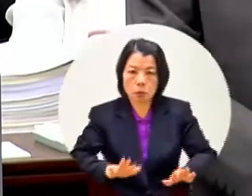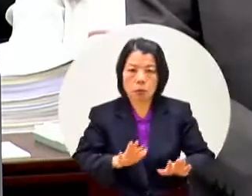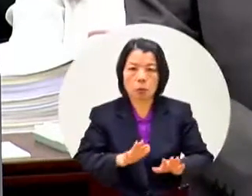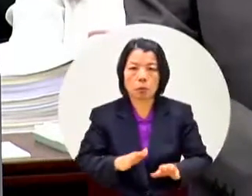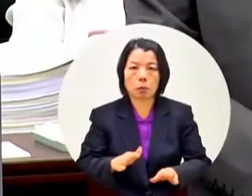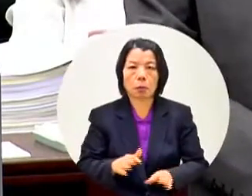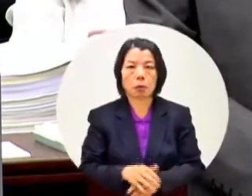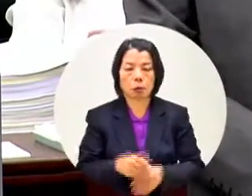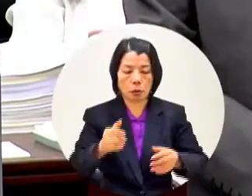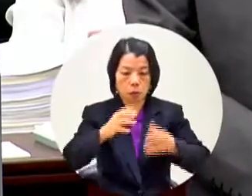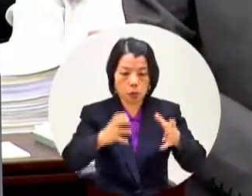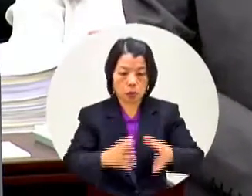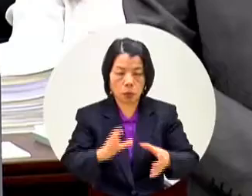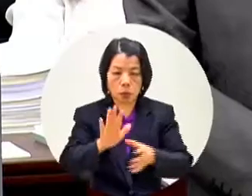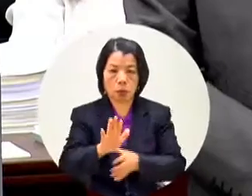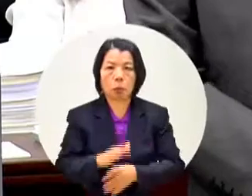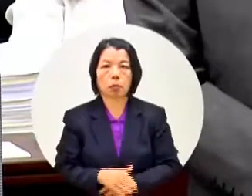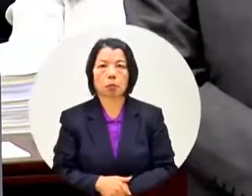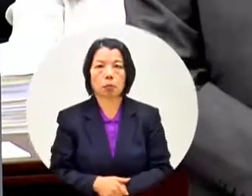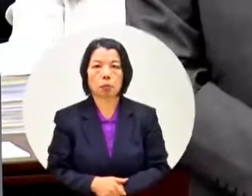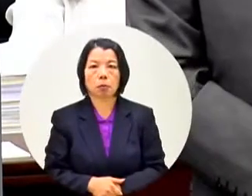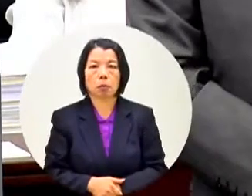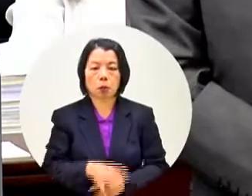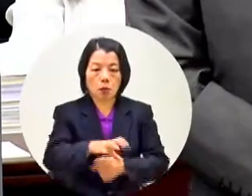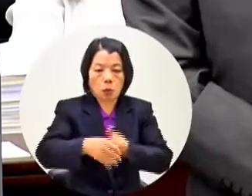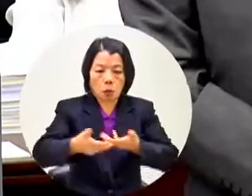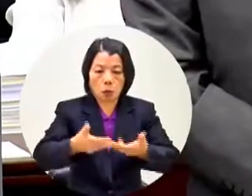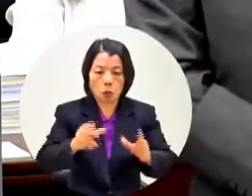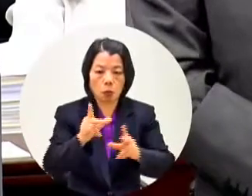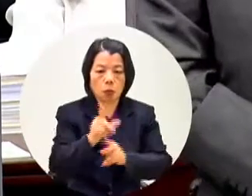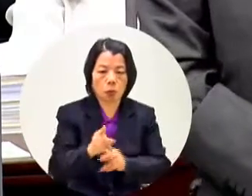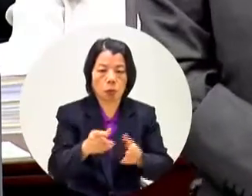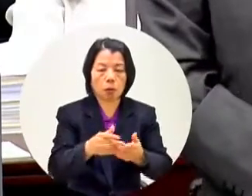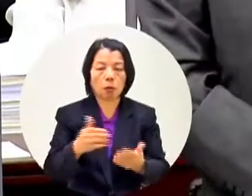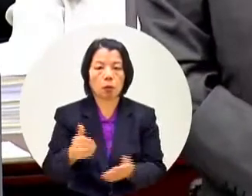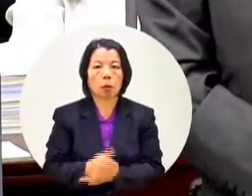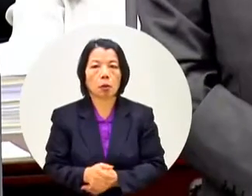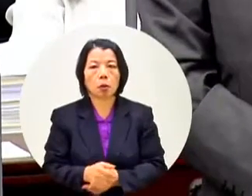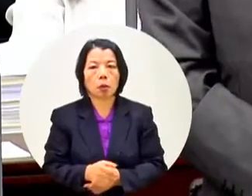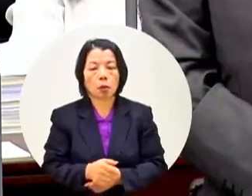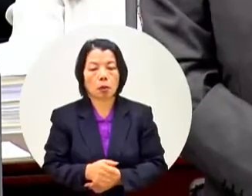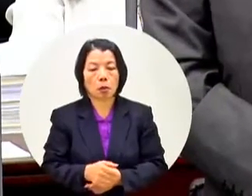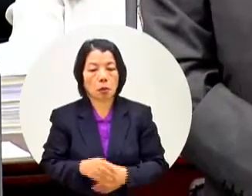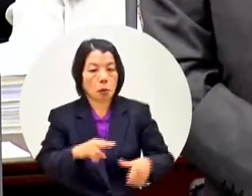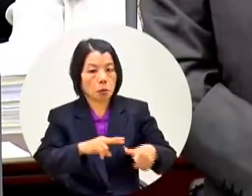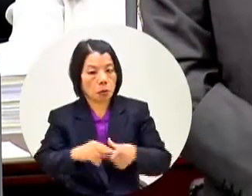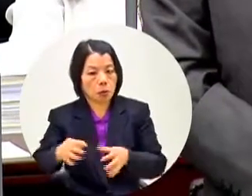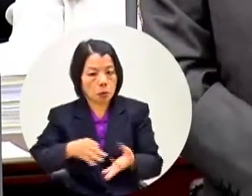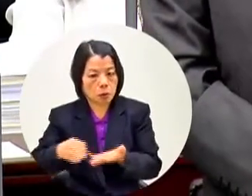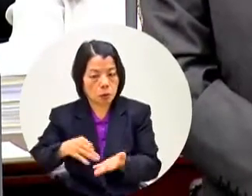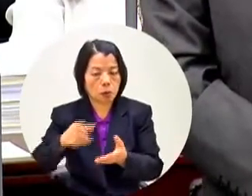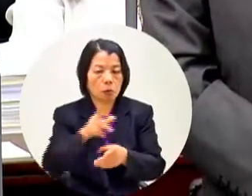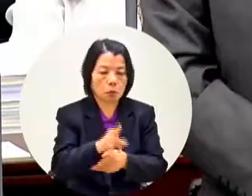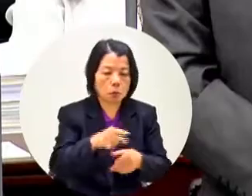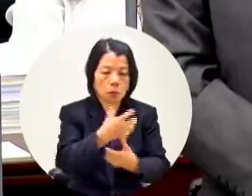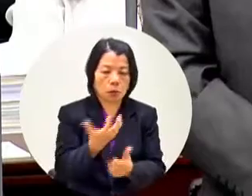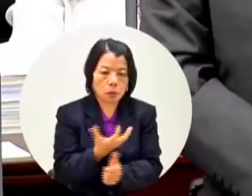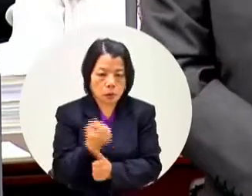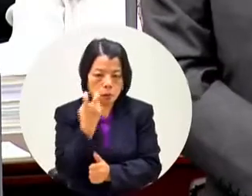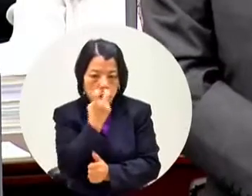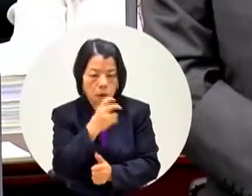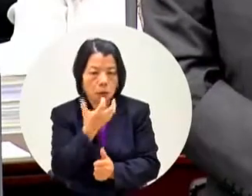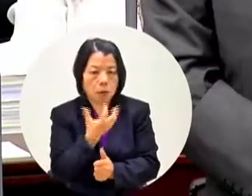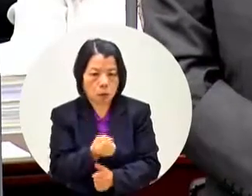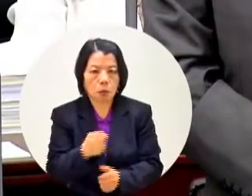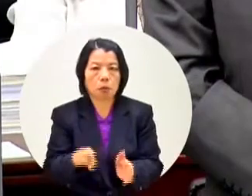粮署这边哈来去负责啊，当然在县里面我们这边也有成立由这个农务科和我们的行销科在做